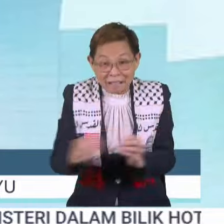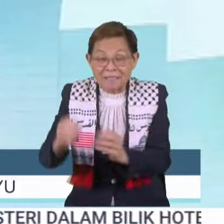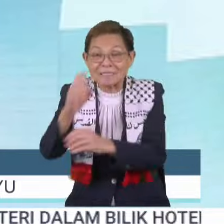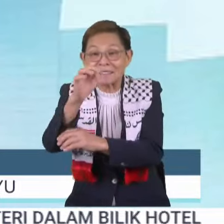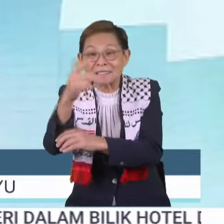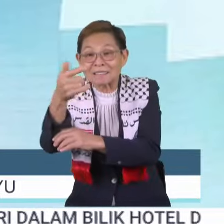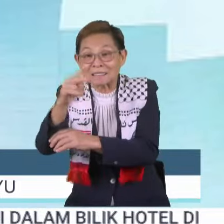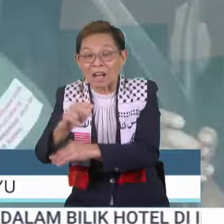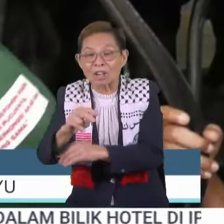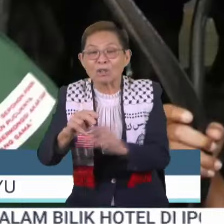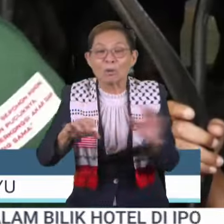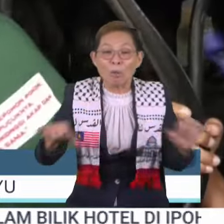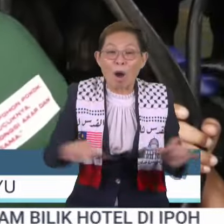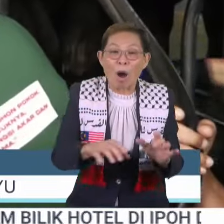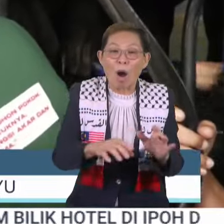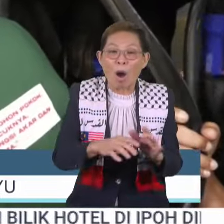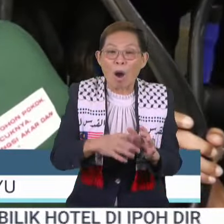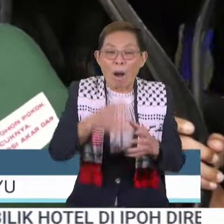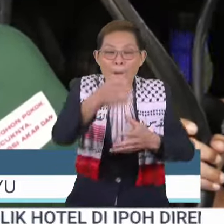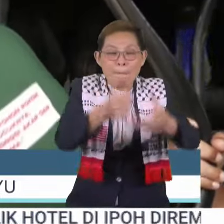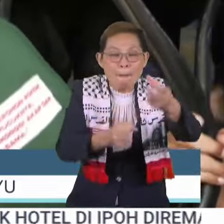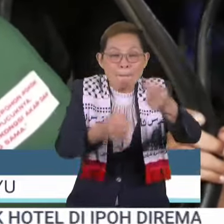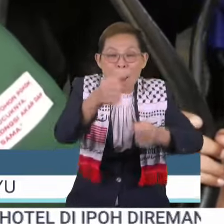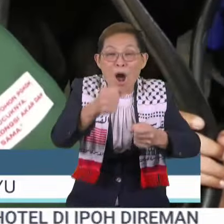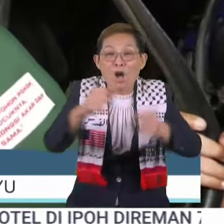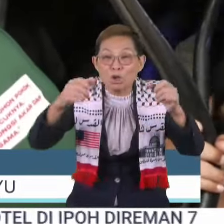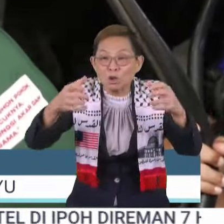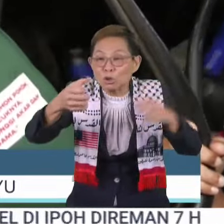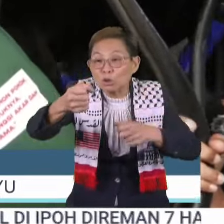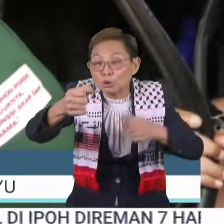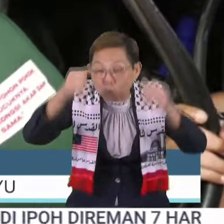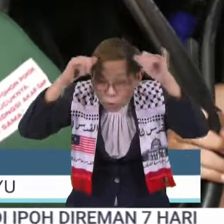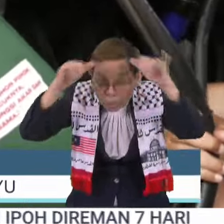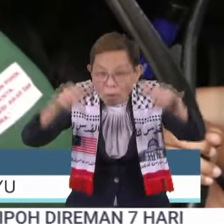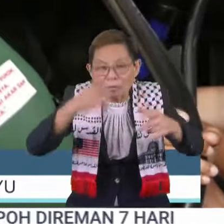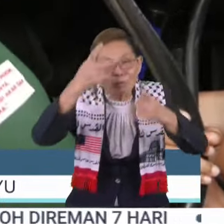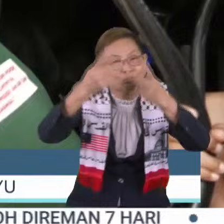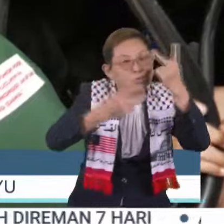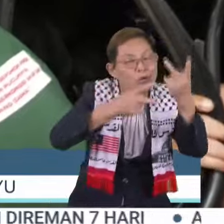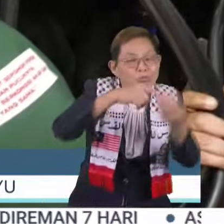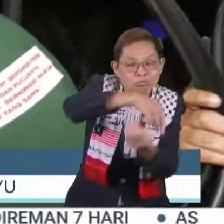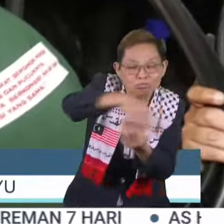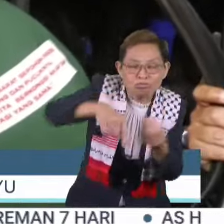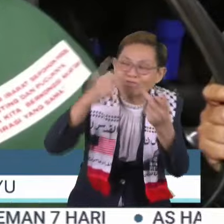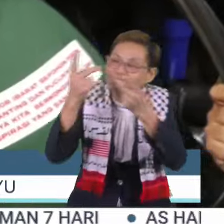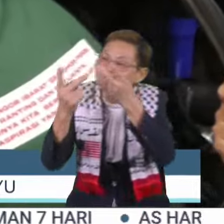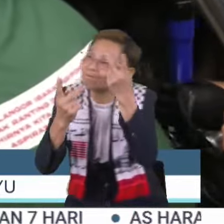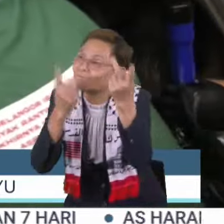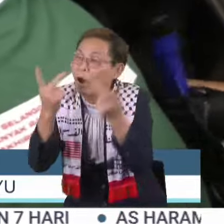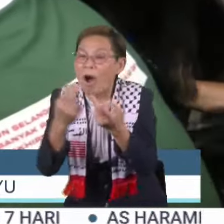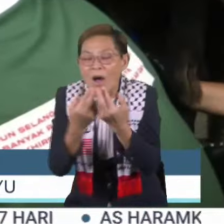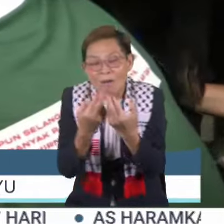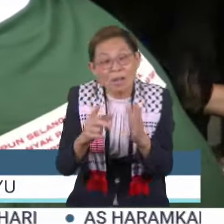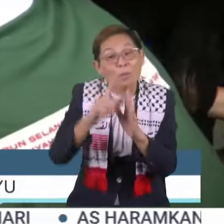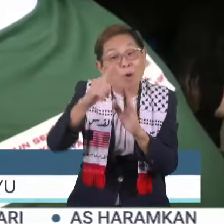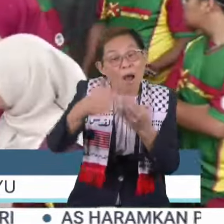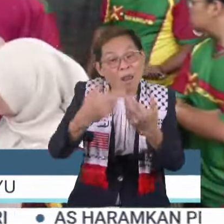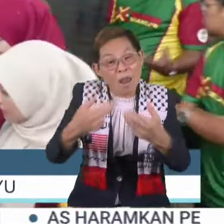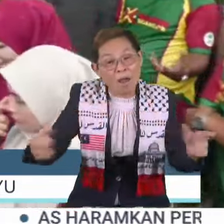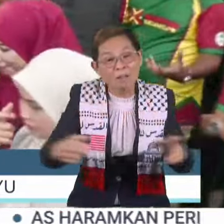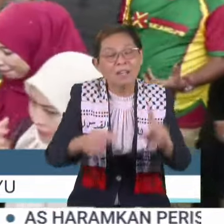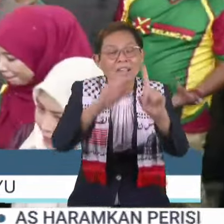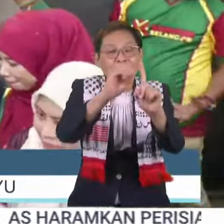Baginda melakukan demonstrasi perah susu lembu selain melawat kawasan sekitar. Tengku Amir kemudian melancarkan